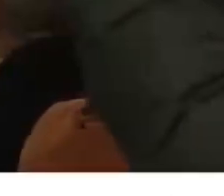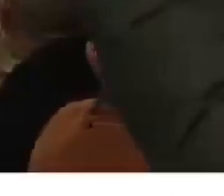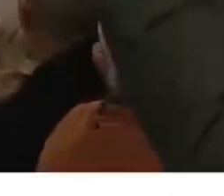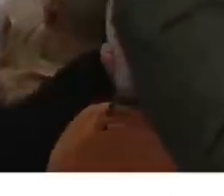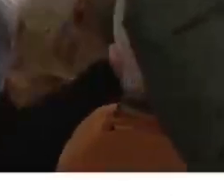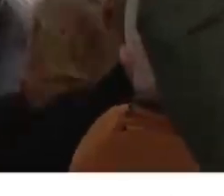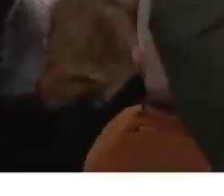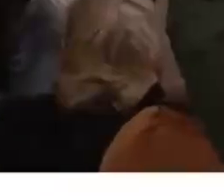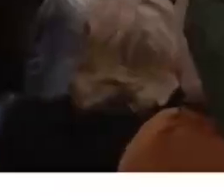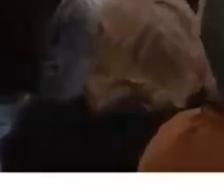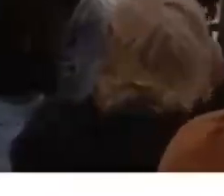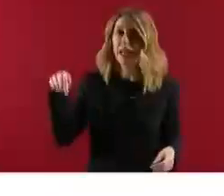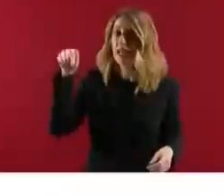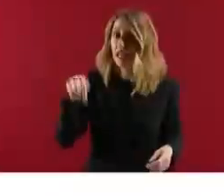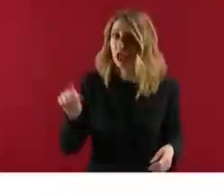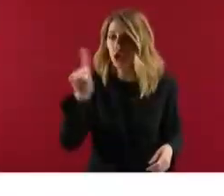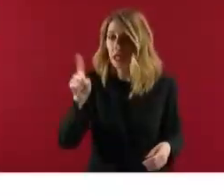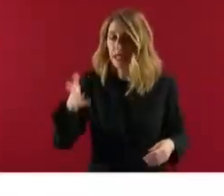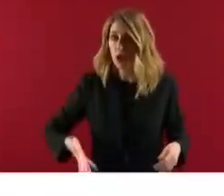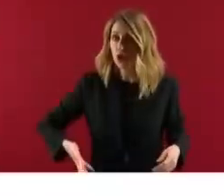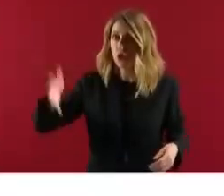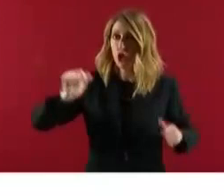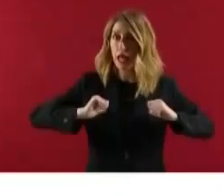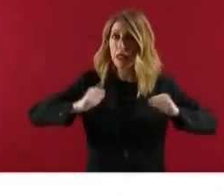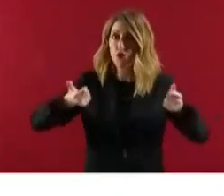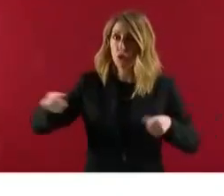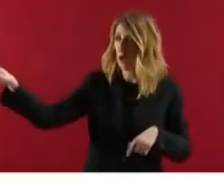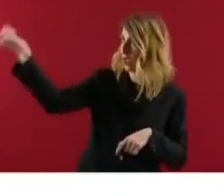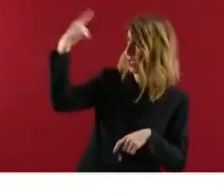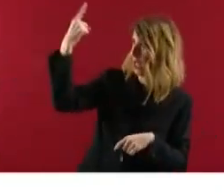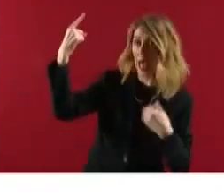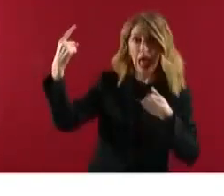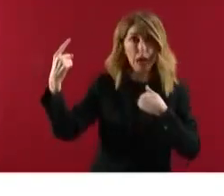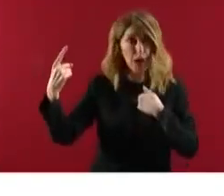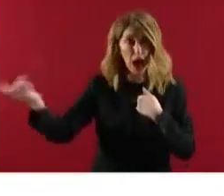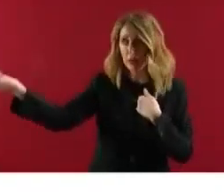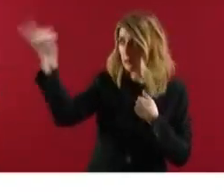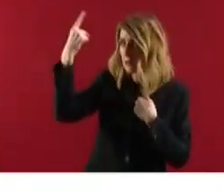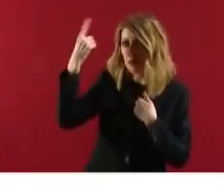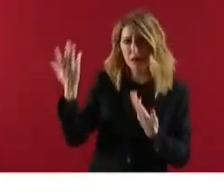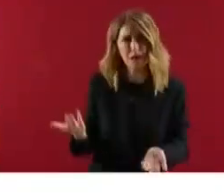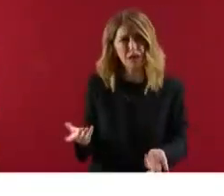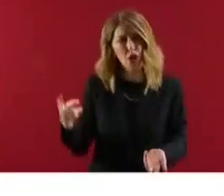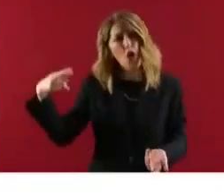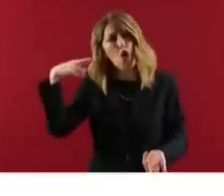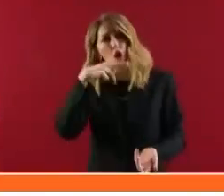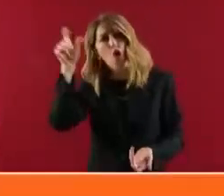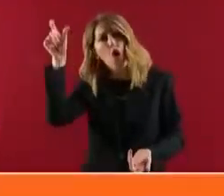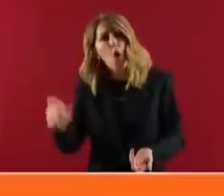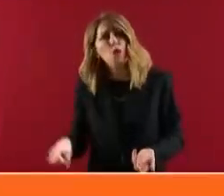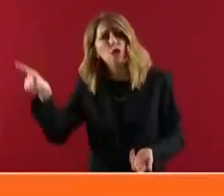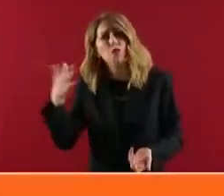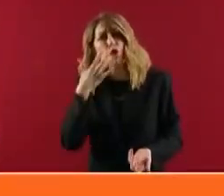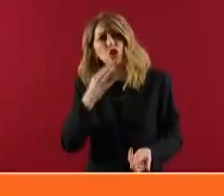Τσίπρα να απέχει από τις ψηφοφορίες της Βουλής. Ο τακουστής Πρωθυπουργός που πιάστηκε με τον κοριό στο